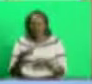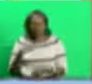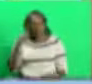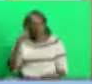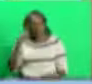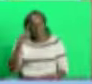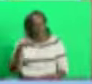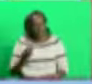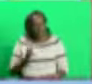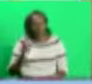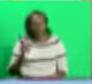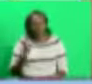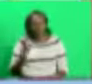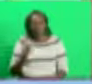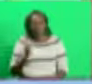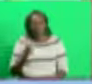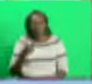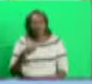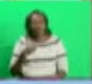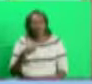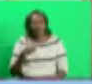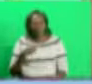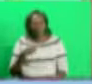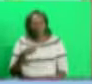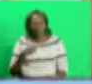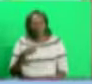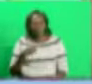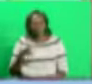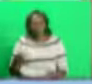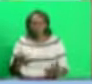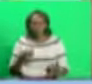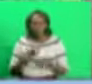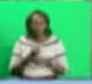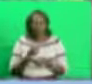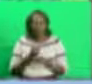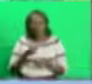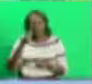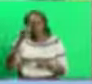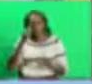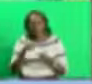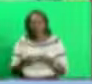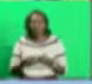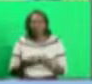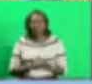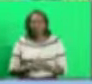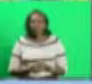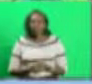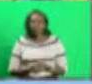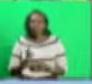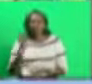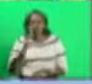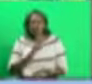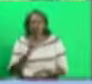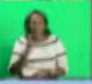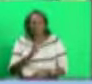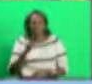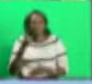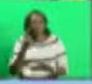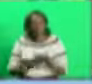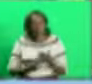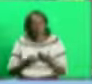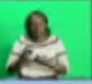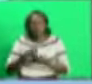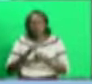awe hai akiwa hayuko hai itafanya akumbukwe. Je, anatumia nini kuunda kinyago